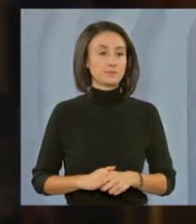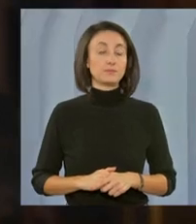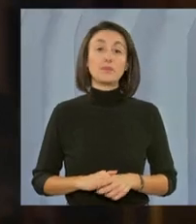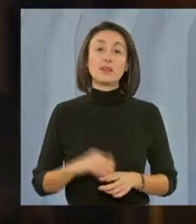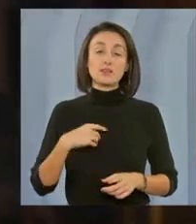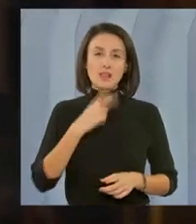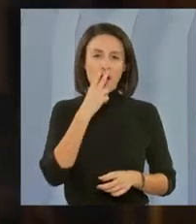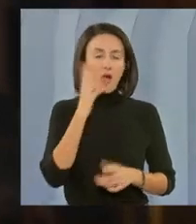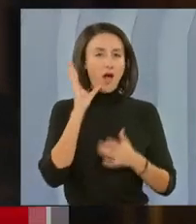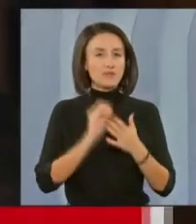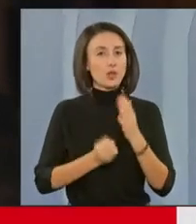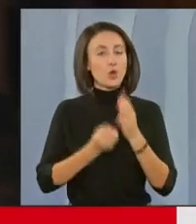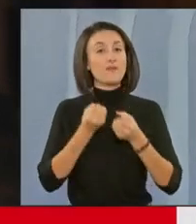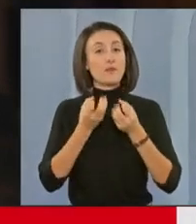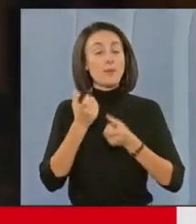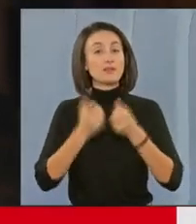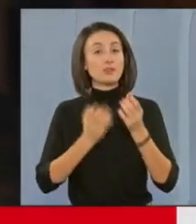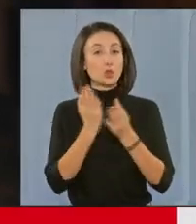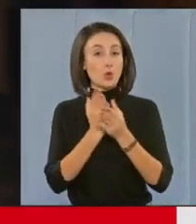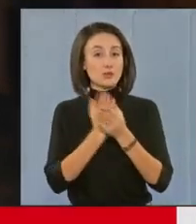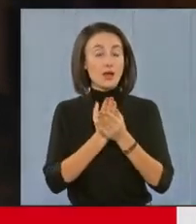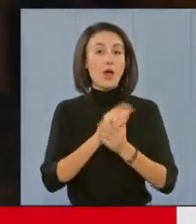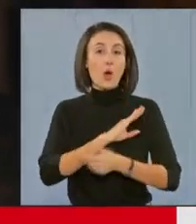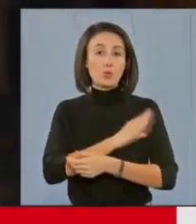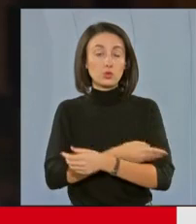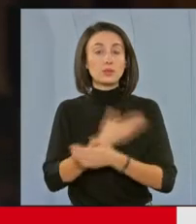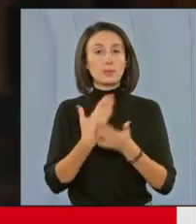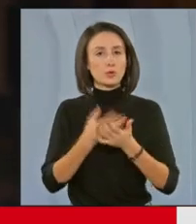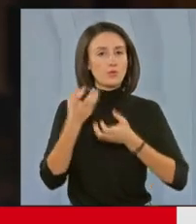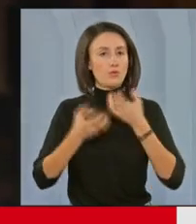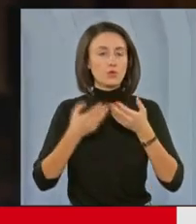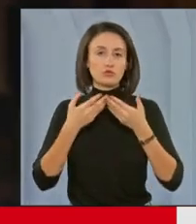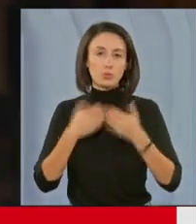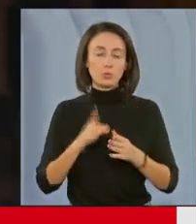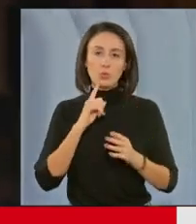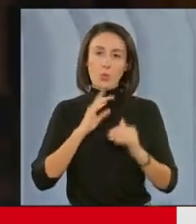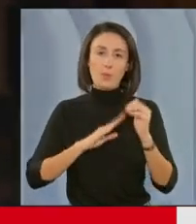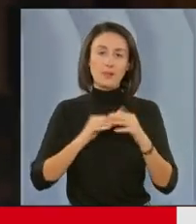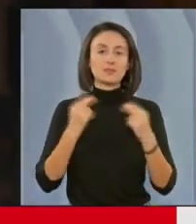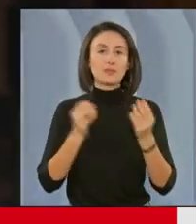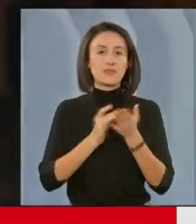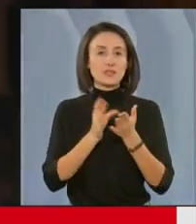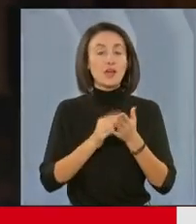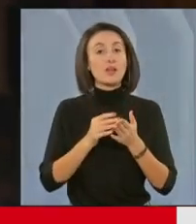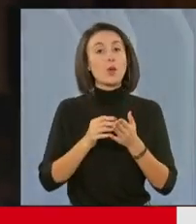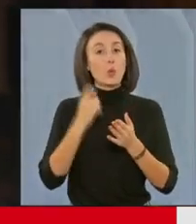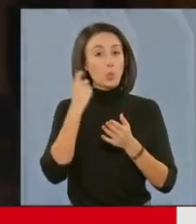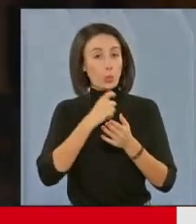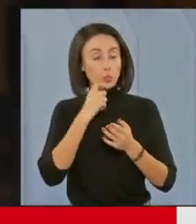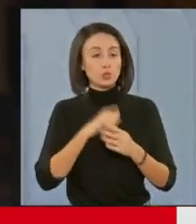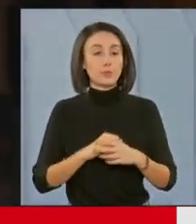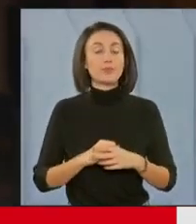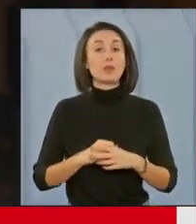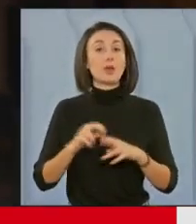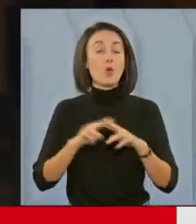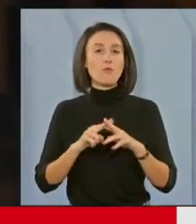Și ies la iveală noi detalii din dosarul deschis de autorități în cazul incendiului izbucnit la un complex comercial din Cluj-Napoca. Potrivit